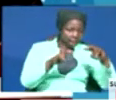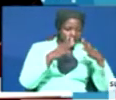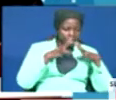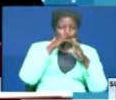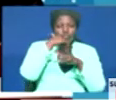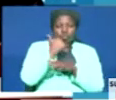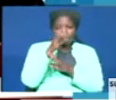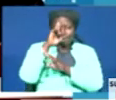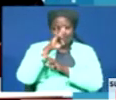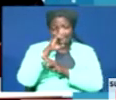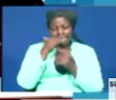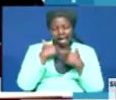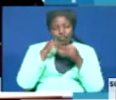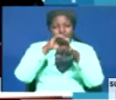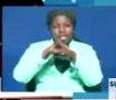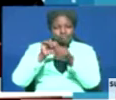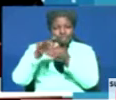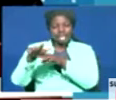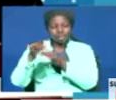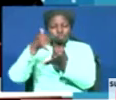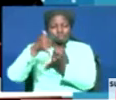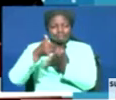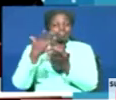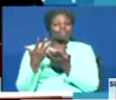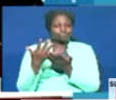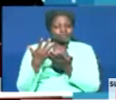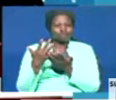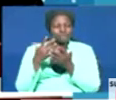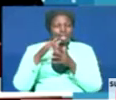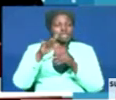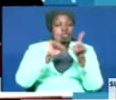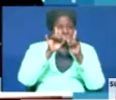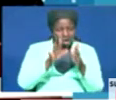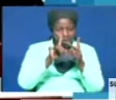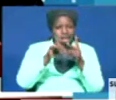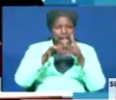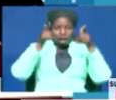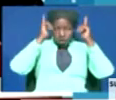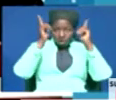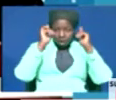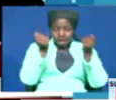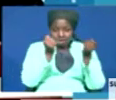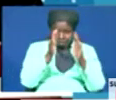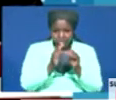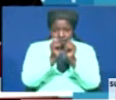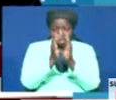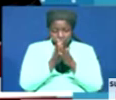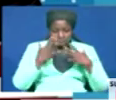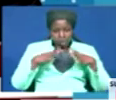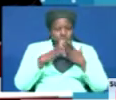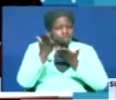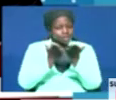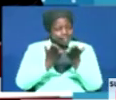kuambukizwa ugonjwa huo, wakiwemo abiria, madereva wa malori ya mizigo, pamoja na wale wanaoshughulikia wanyama wa porini, pamoja